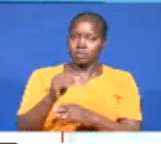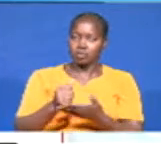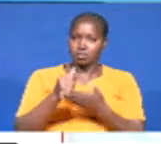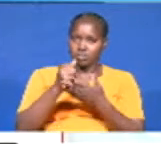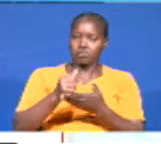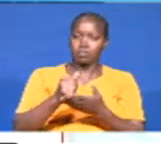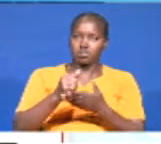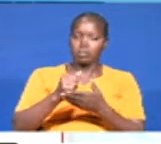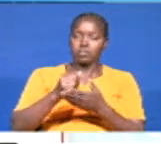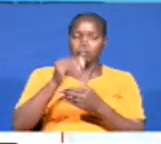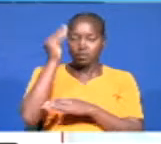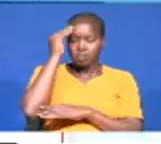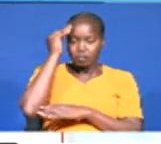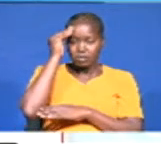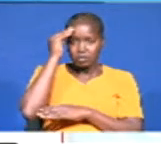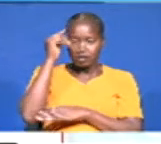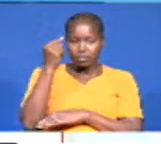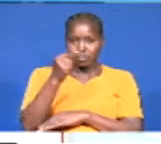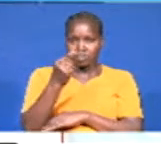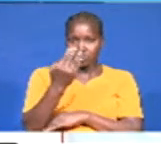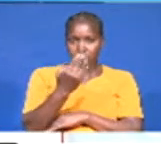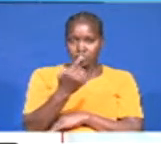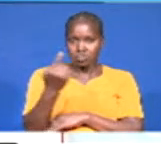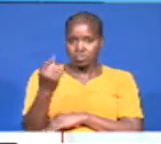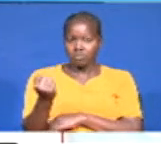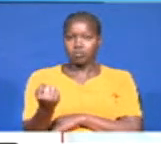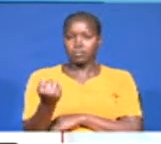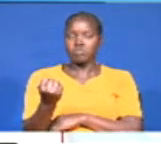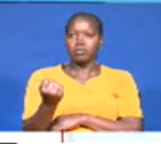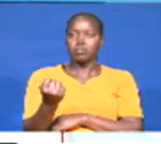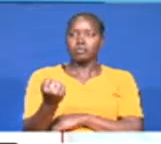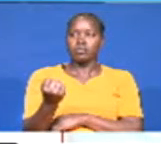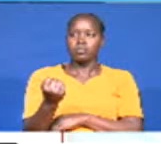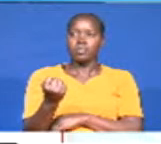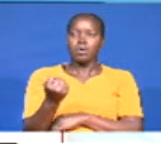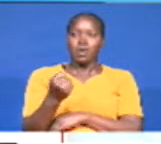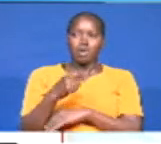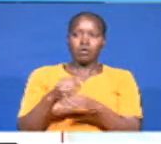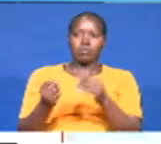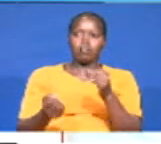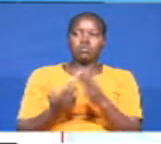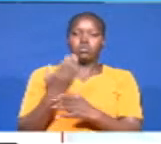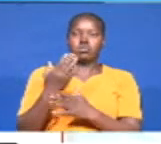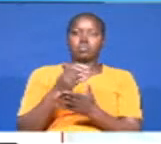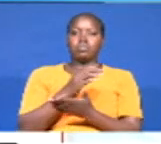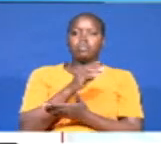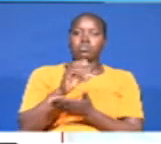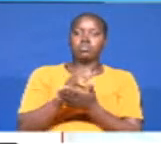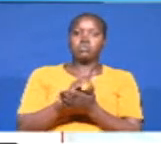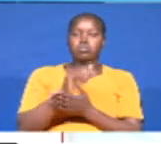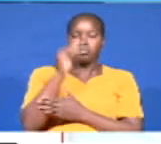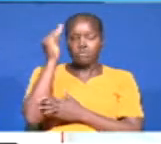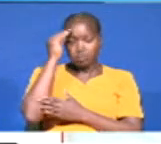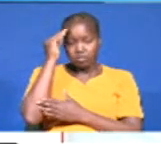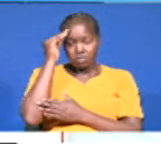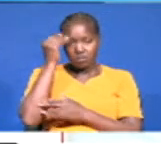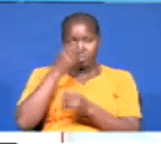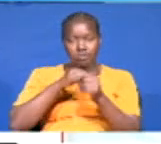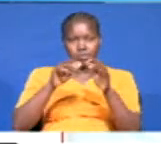kwa wanafunzi wa gredi za 4 na 5. Wakizungumza wakati wa uzinduzi wa kituo cha masomo ya vitendo ya kilimo